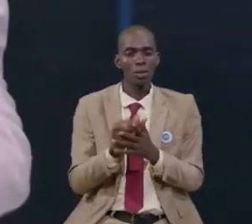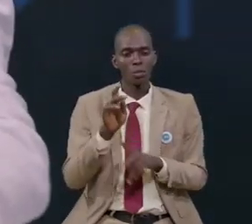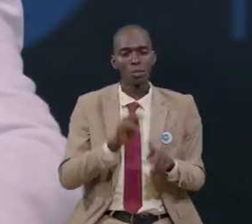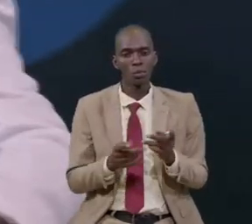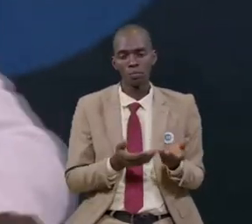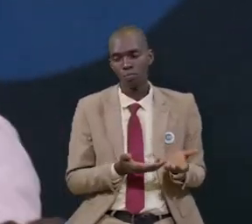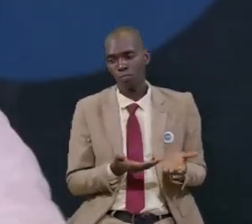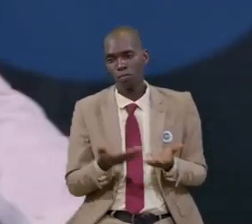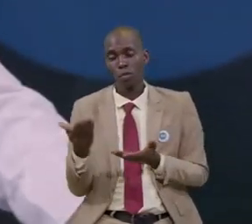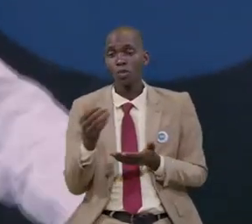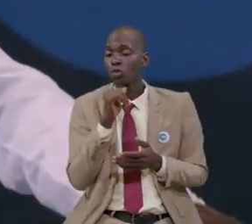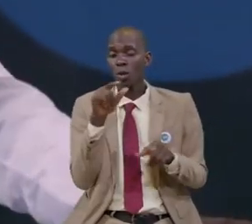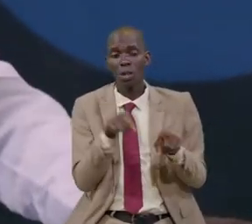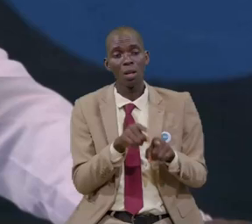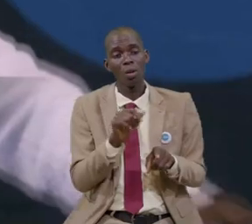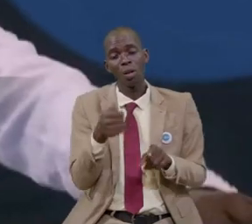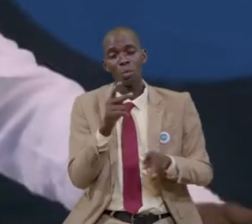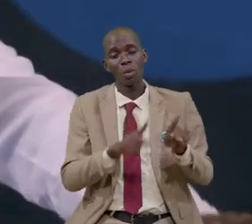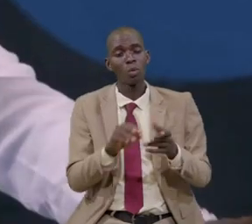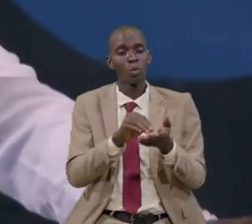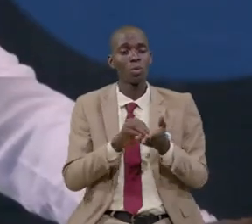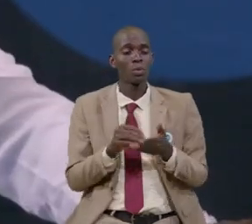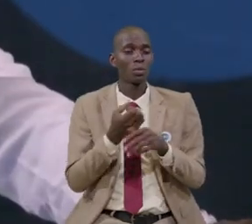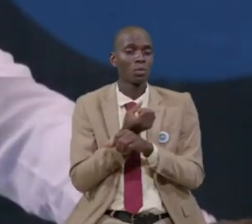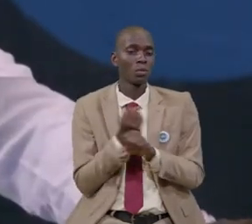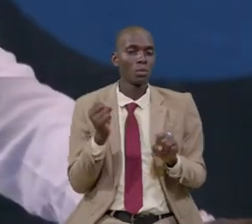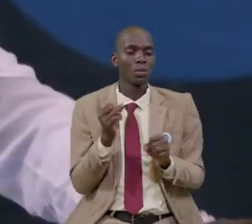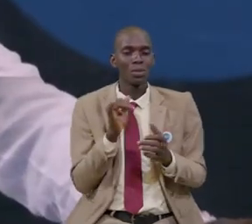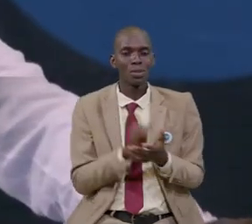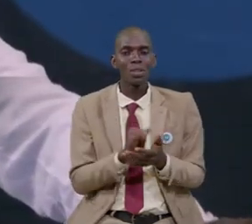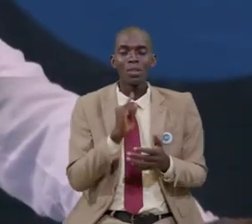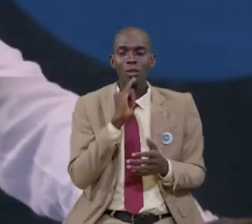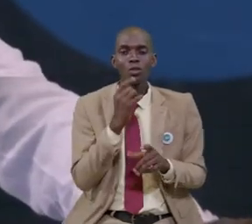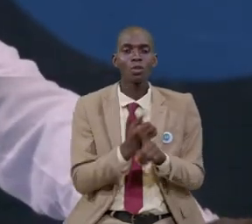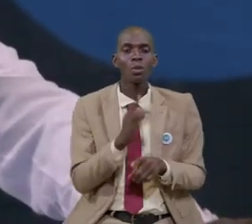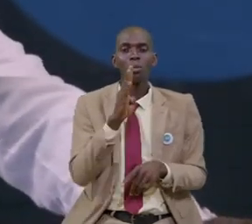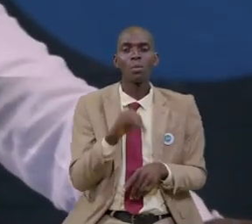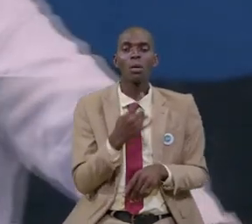superficiellement, un salut qui n'a pas apporté de changement,